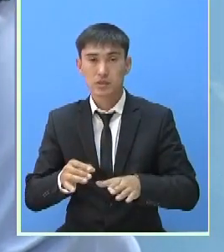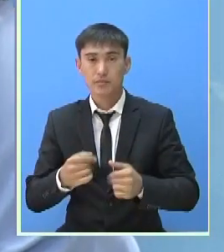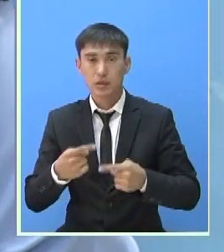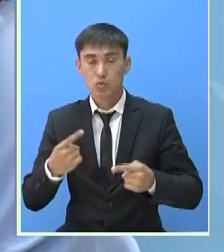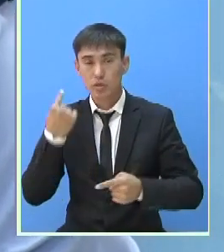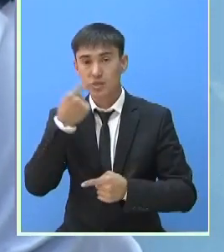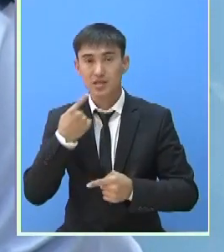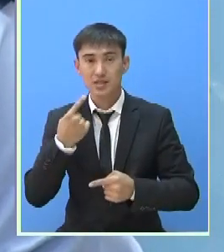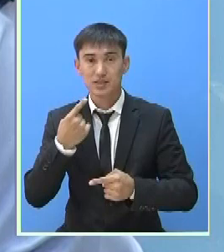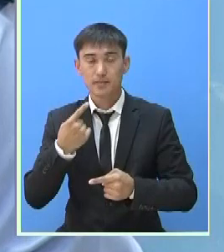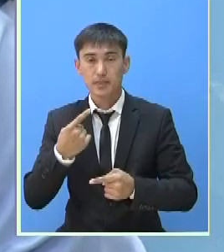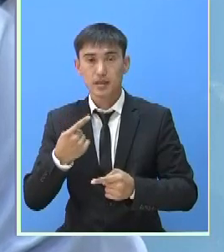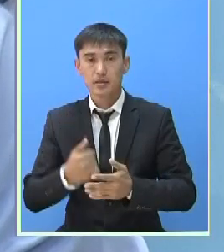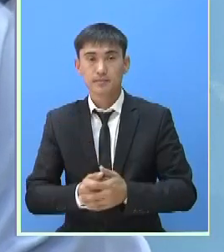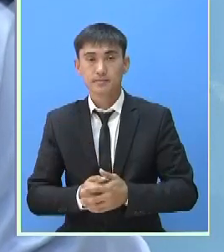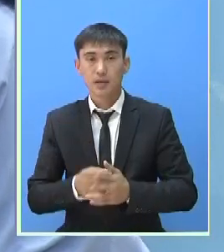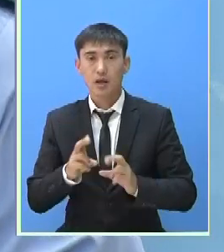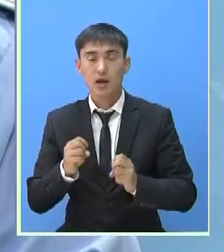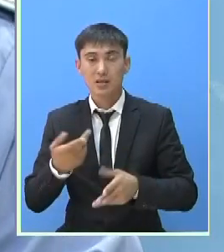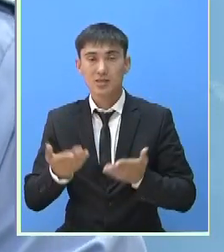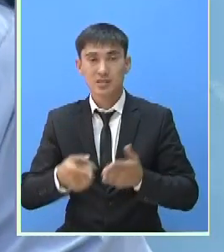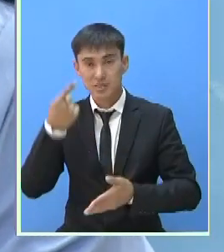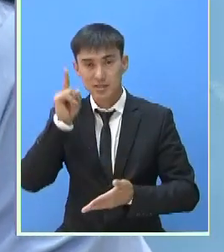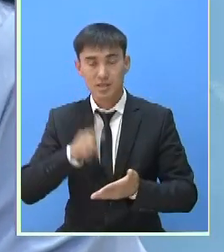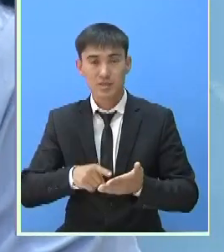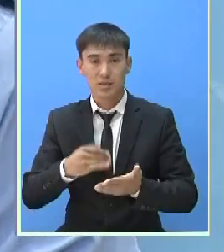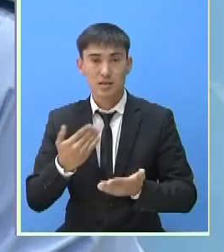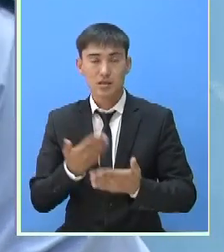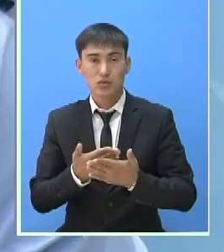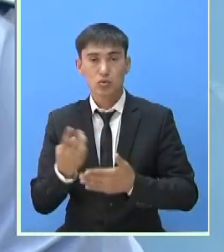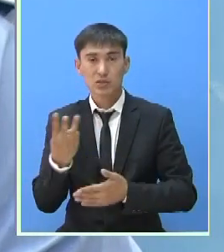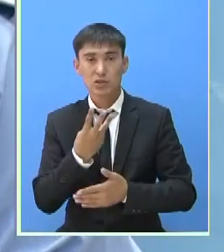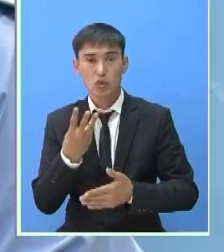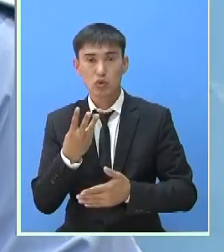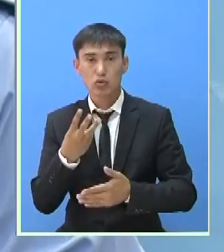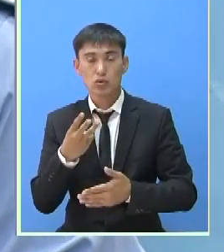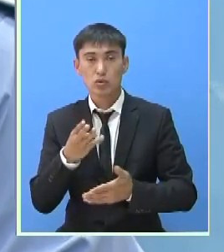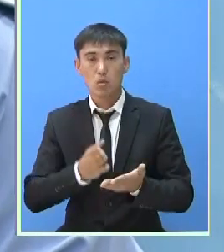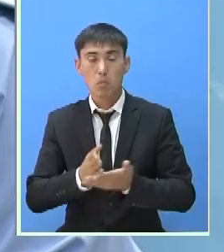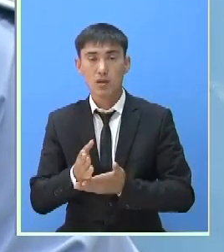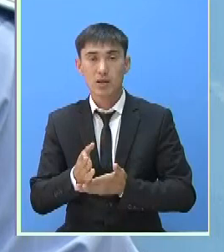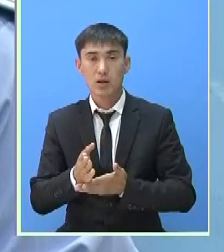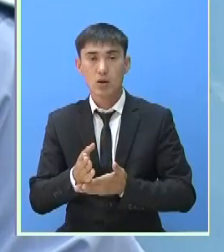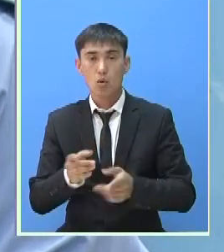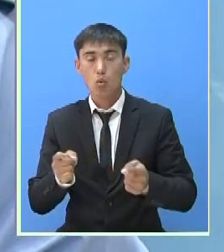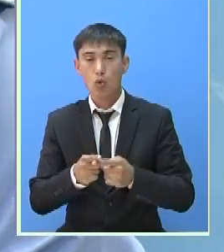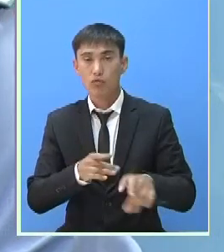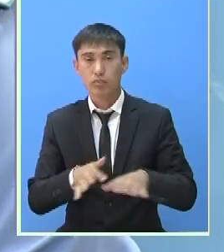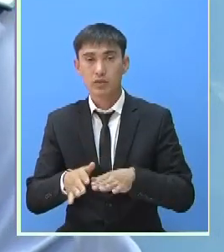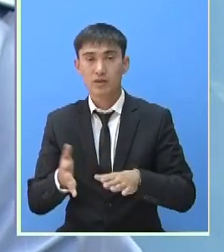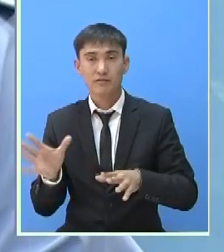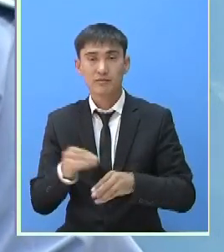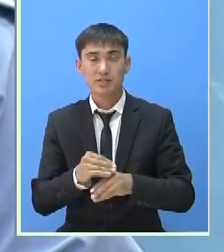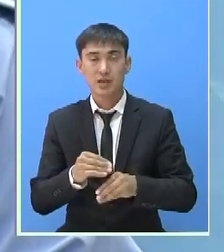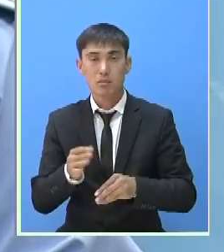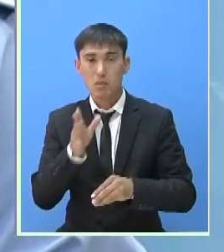иных лиц для привлечения. Как вы все знаете, у нас сейчас трехзвездная модель уголовного судопроизводства. Соответственно, все ключевые моменты,